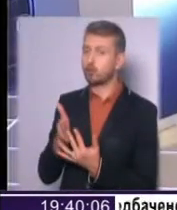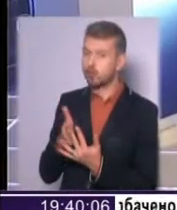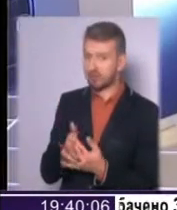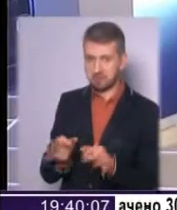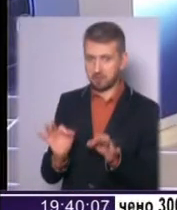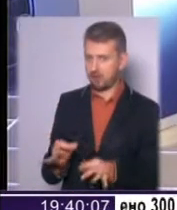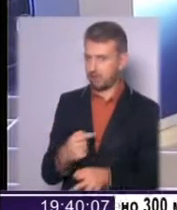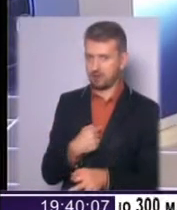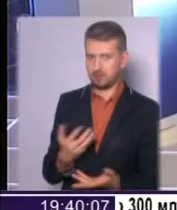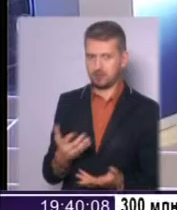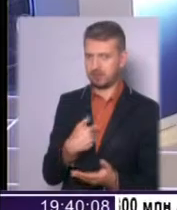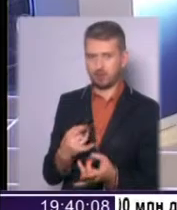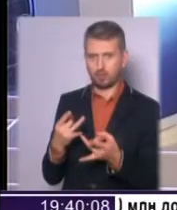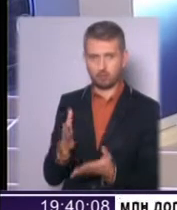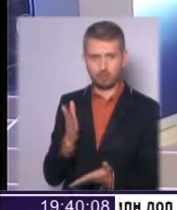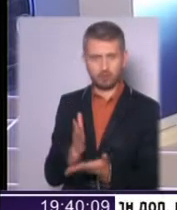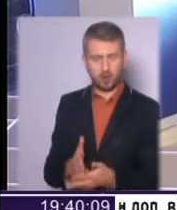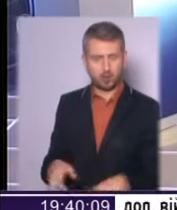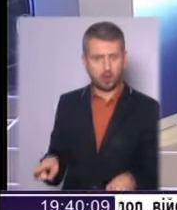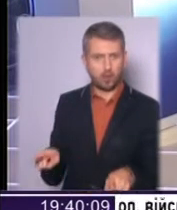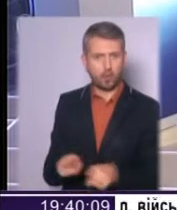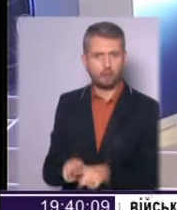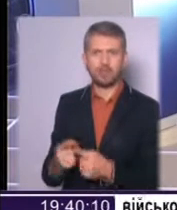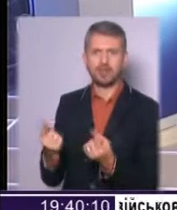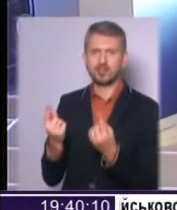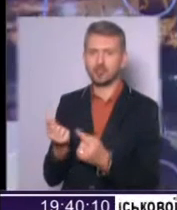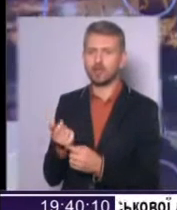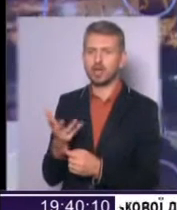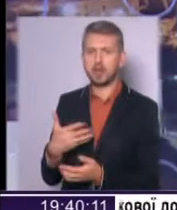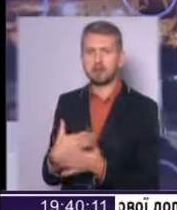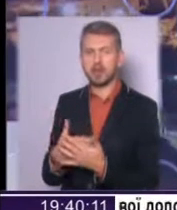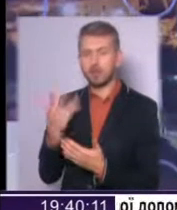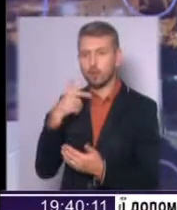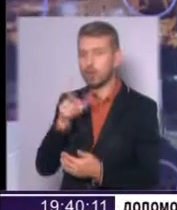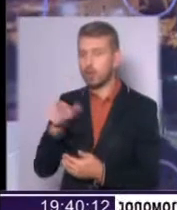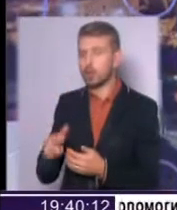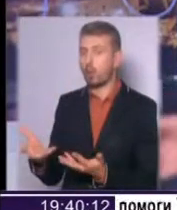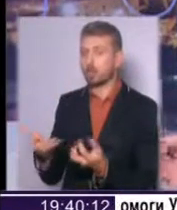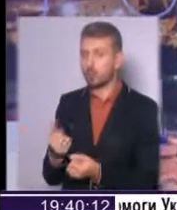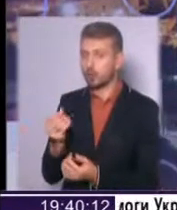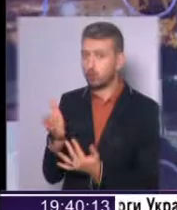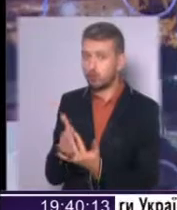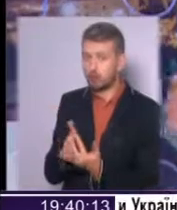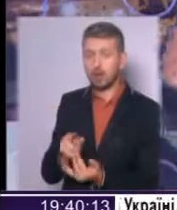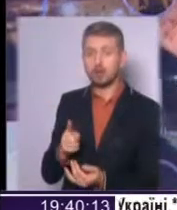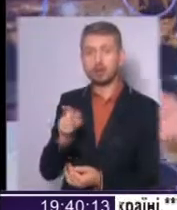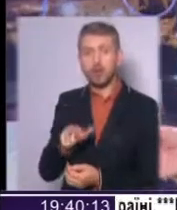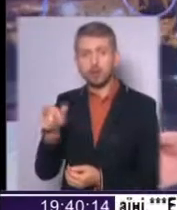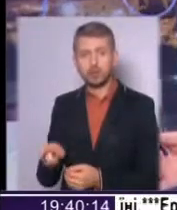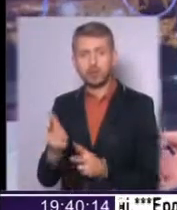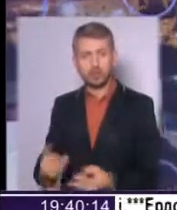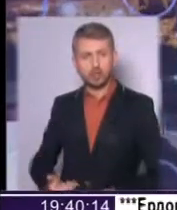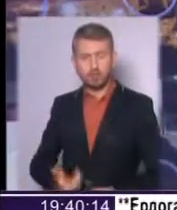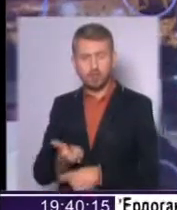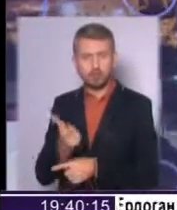якийсь там ремонт. Тут потрібна глобальна повністю заміна нашої економічної моделі і взагалі якби